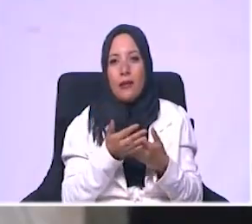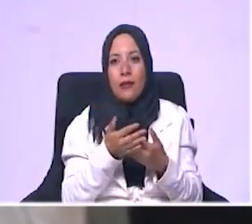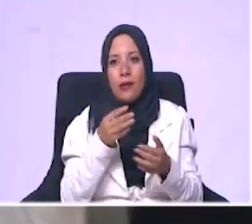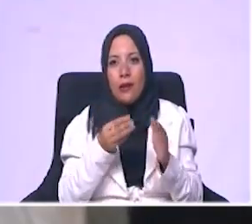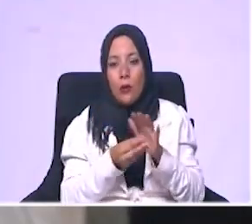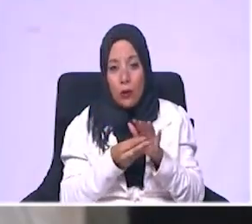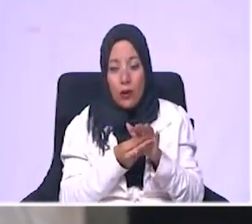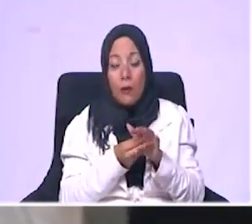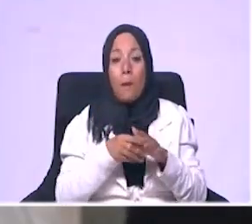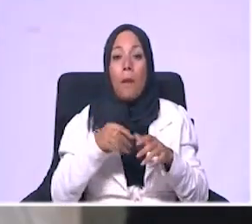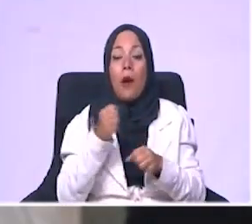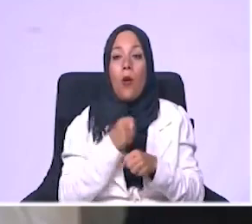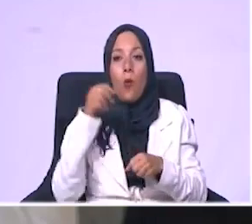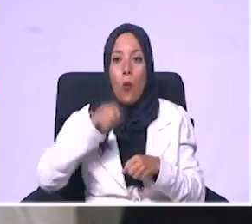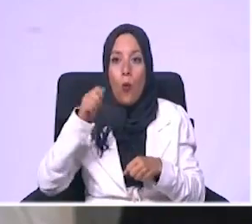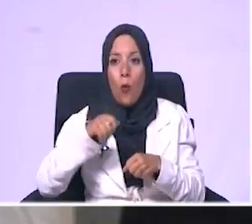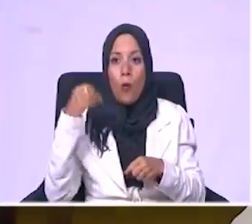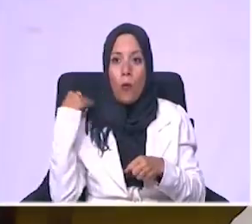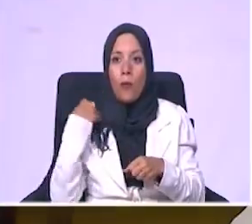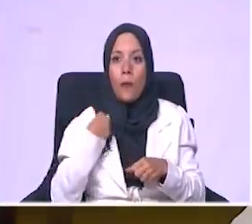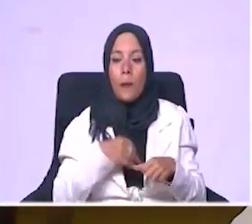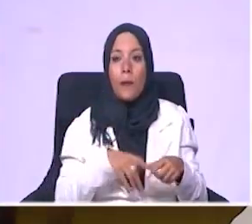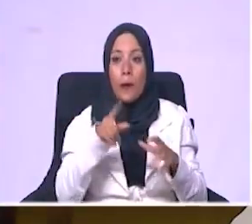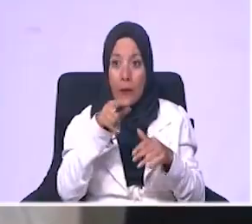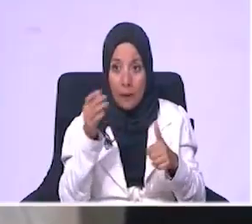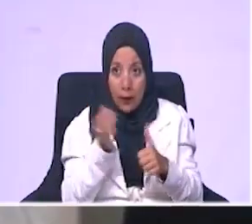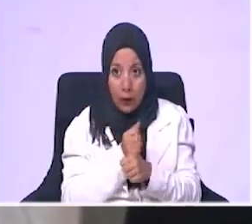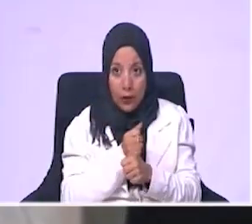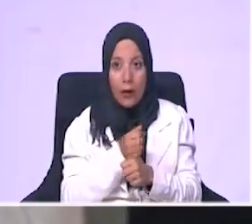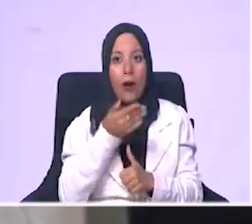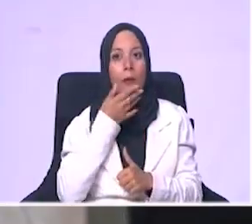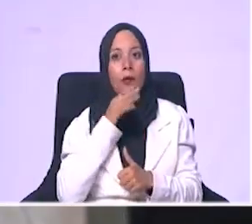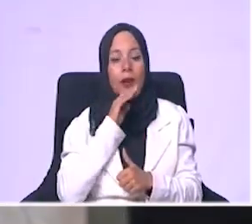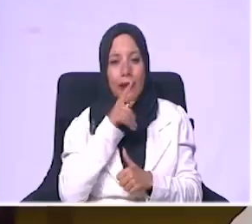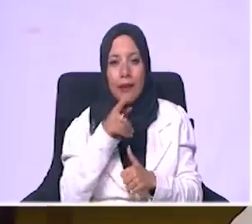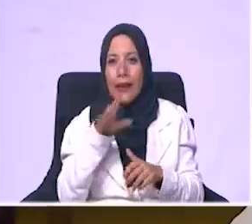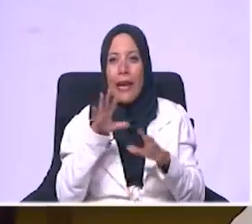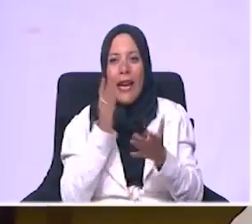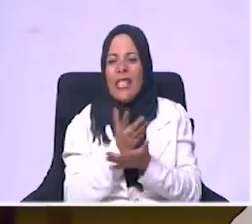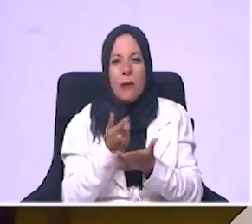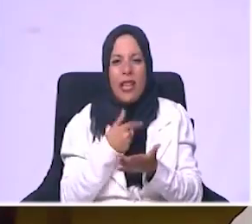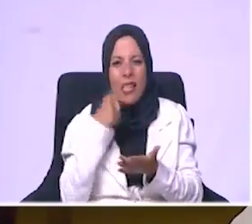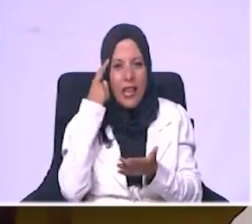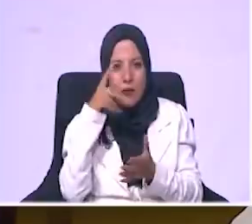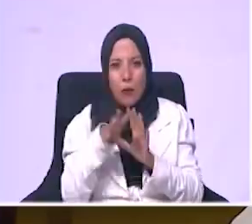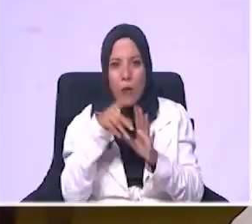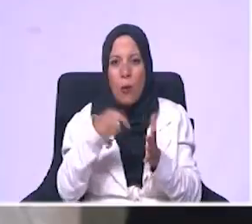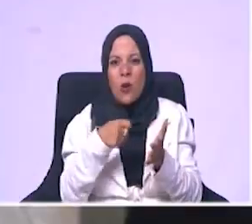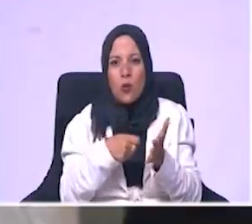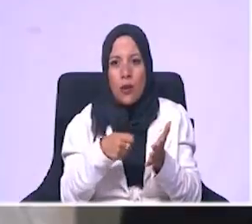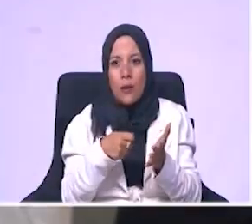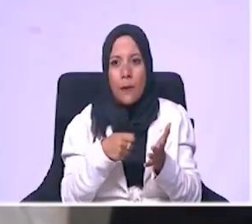اللسان في القانون متجوزه الحمد لله الحمد لله ايه اللي خلاك تفكري بقى تكوني مازونه